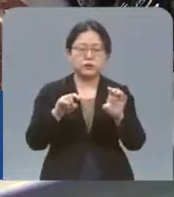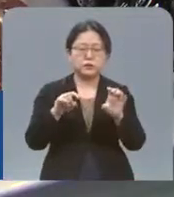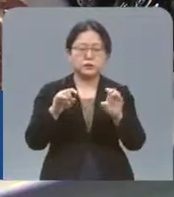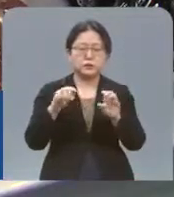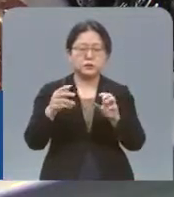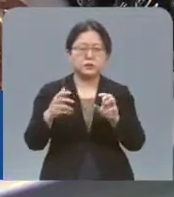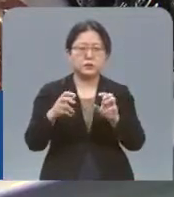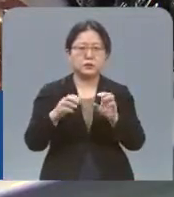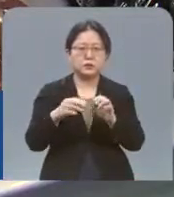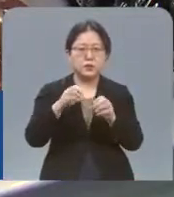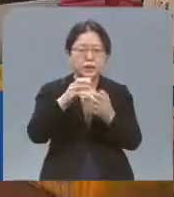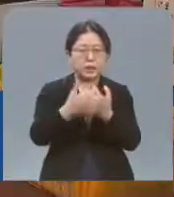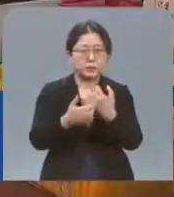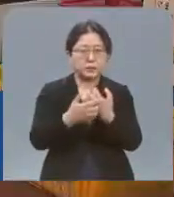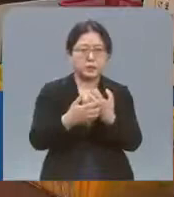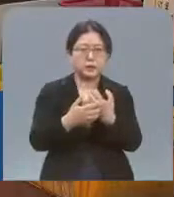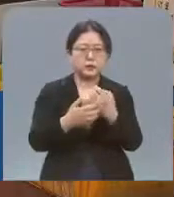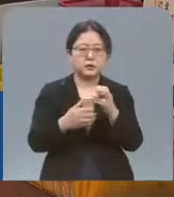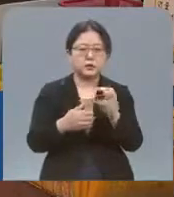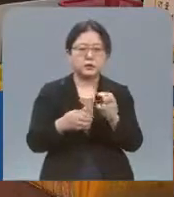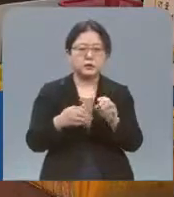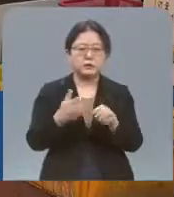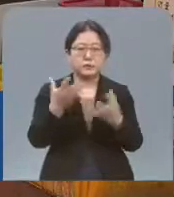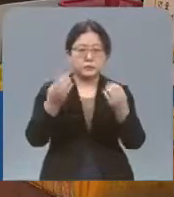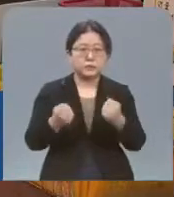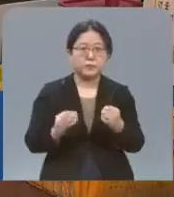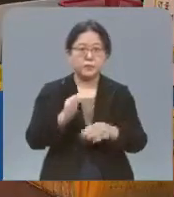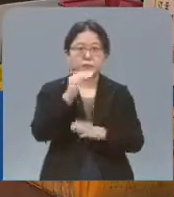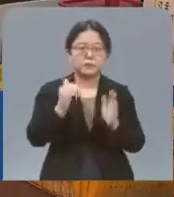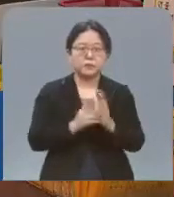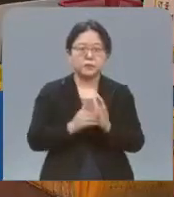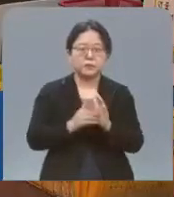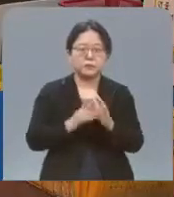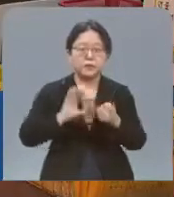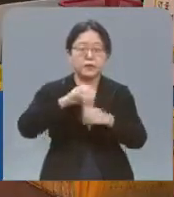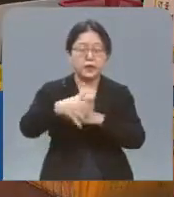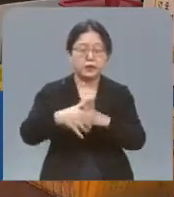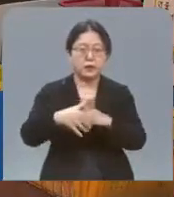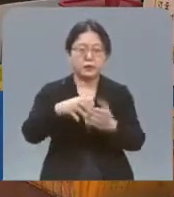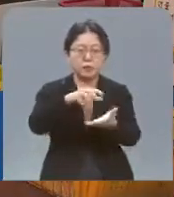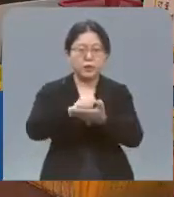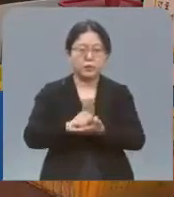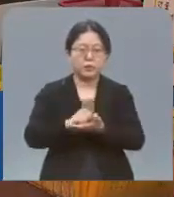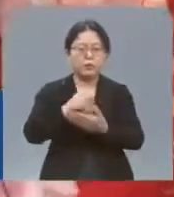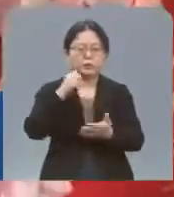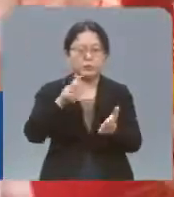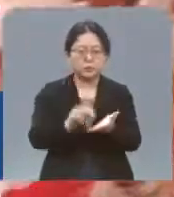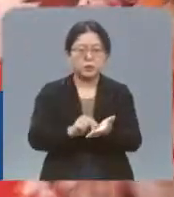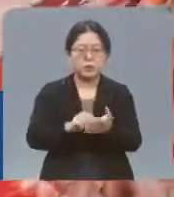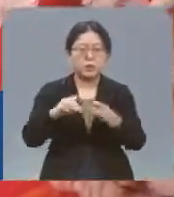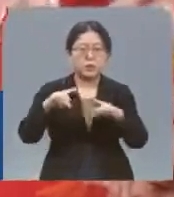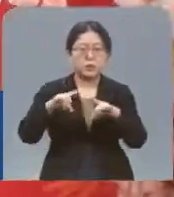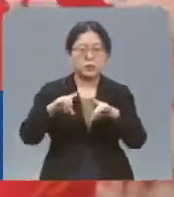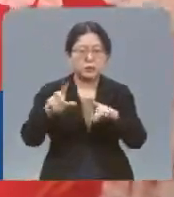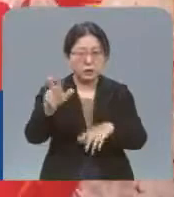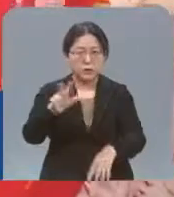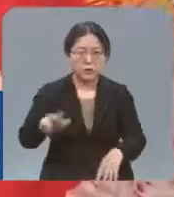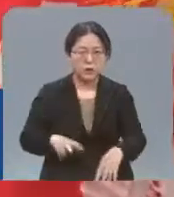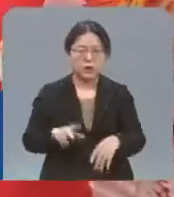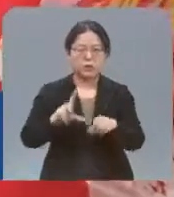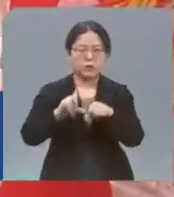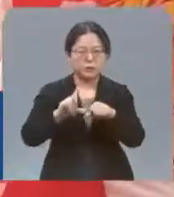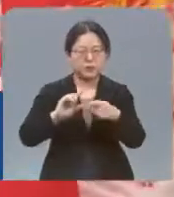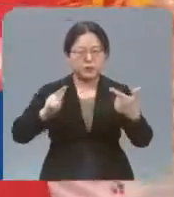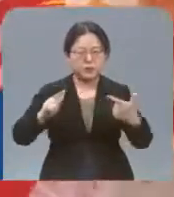감자가 34.6%로 크게 올랐습니다. 글로벌 공급망 차질로 인해서 에너지와 원자재 가격이